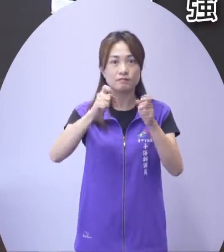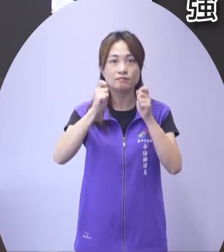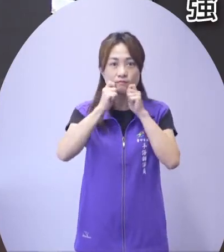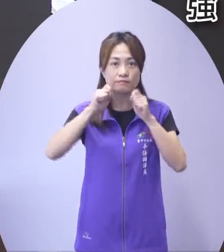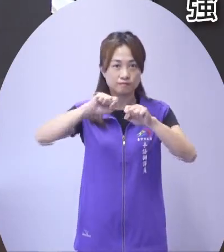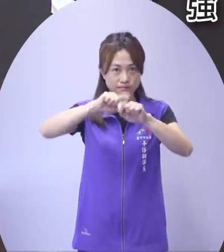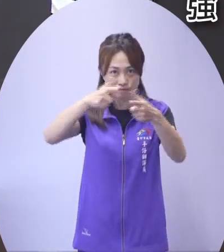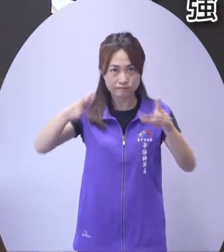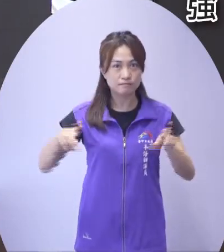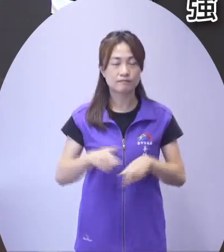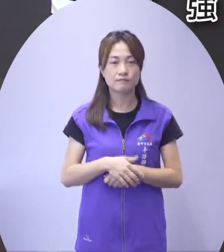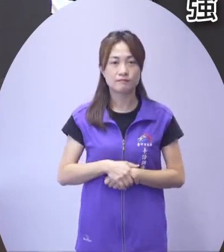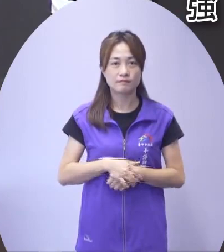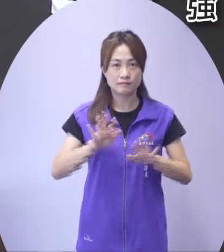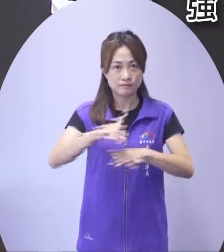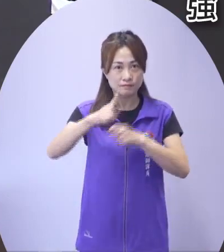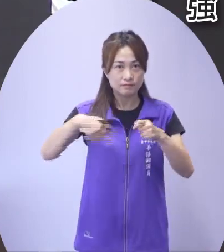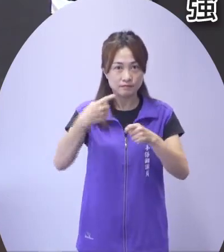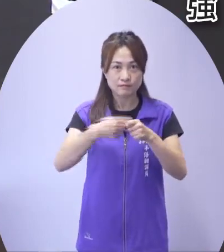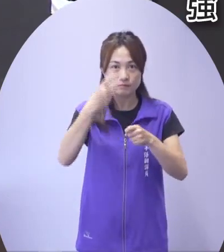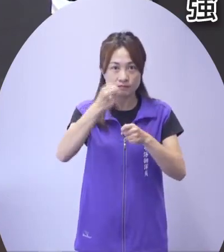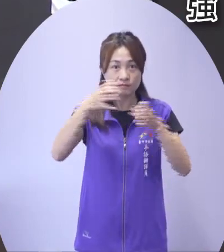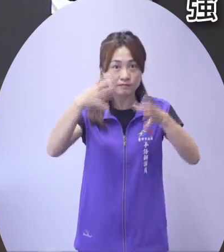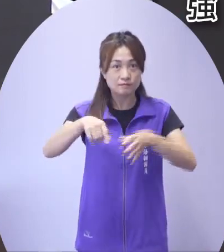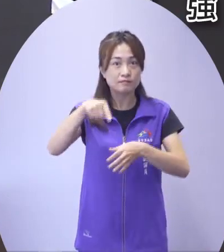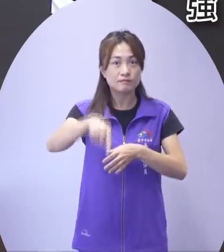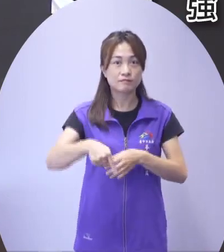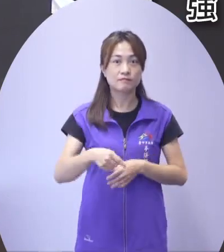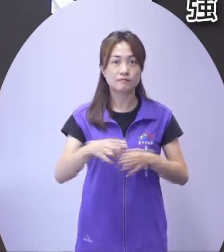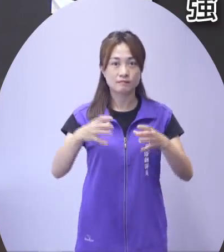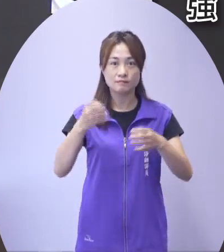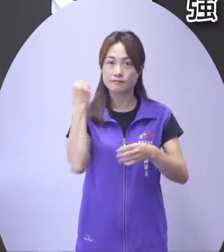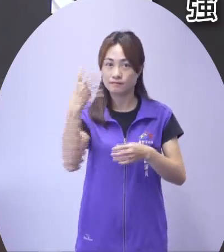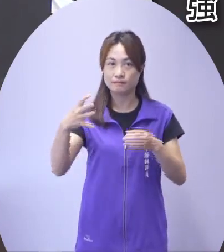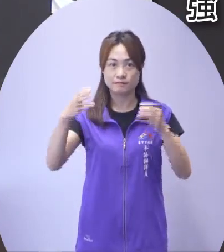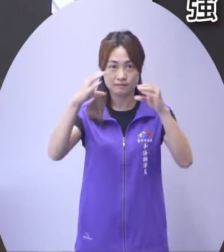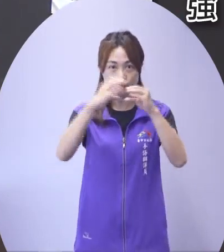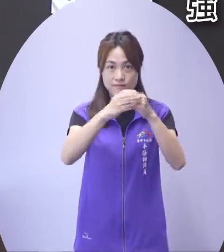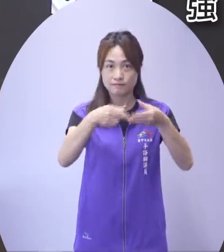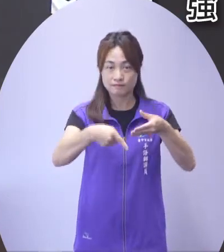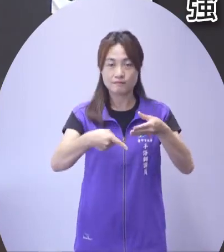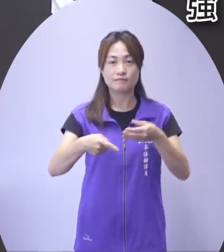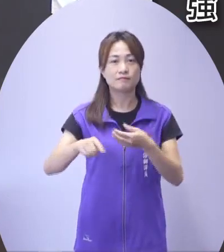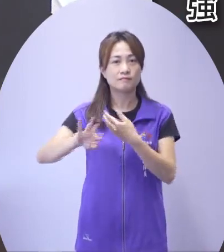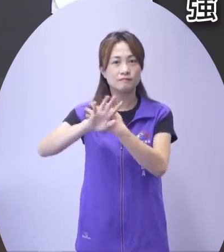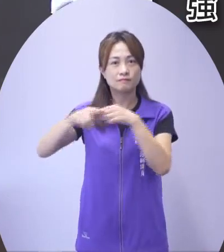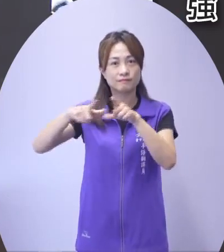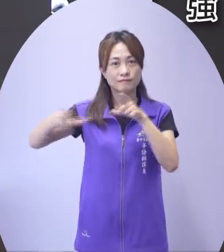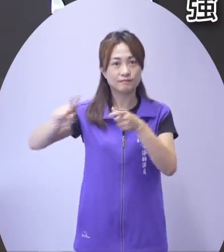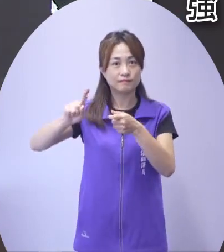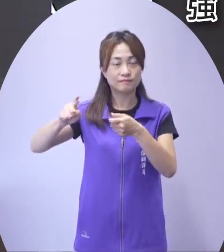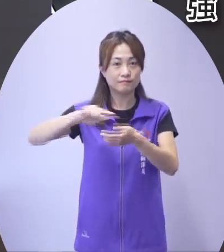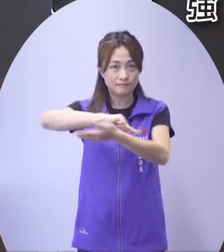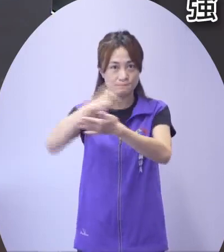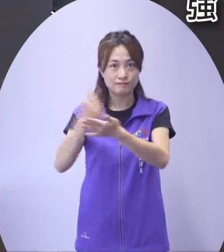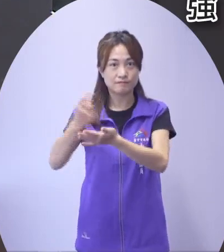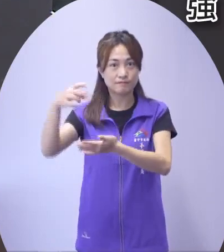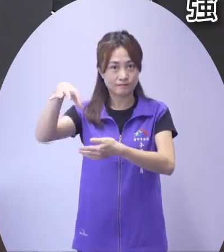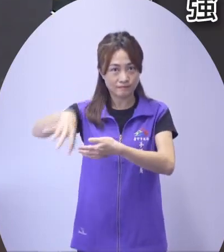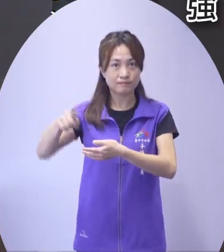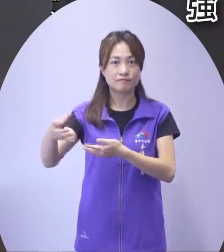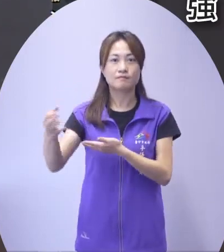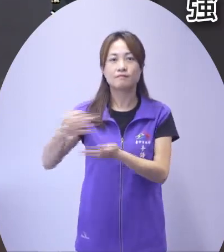分，我们今年特别开发这样的台中好棋这样的一个包装，那透过量贩店、超市在销售，那目前